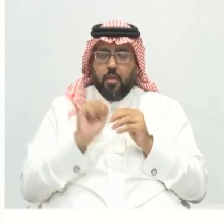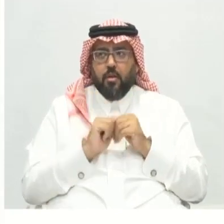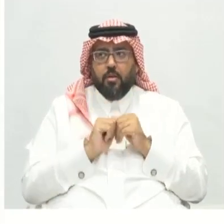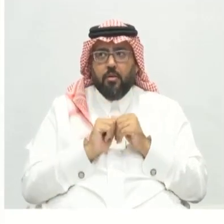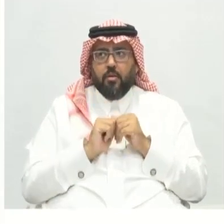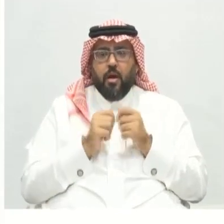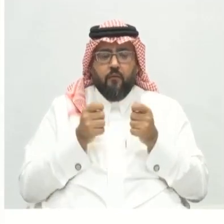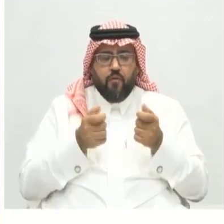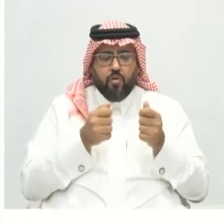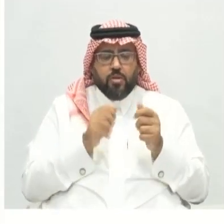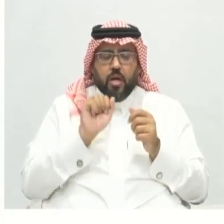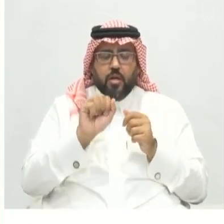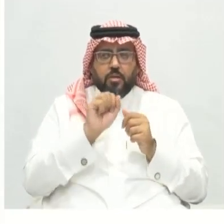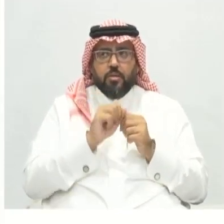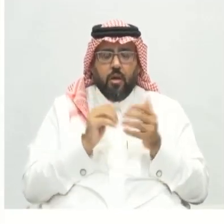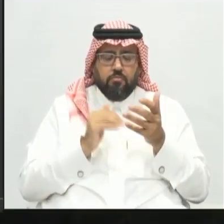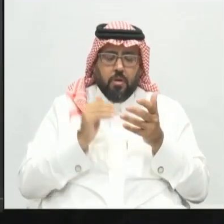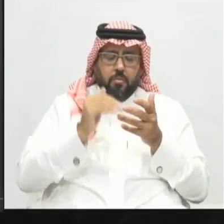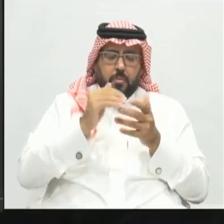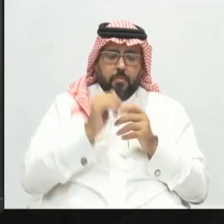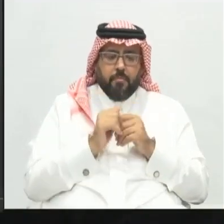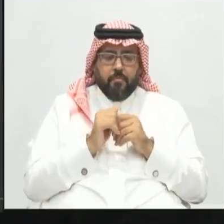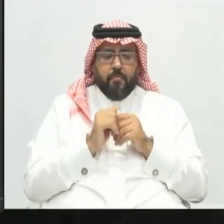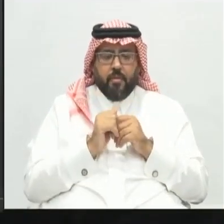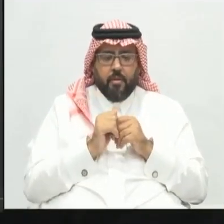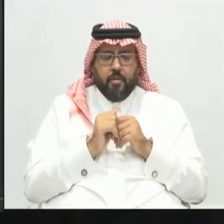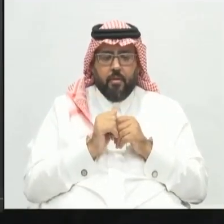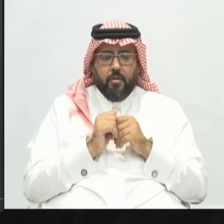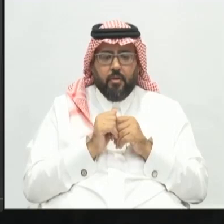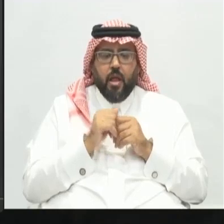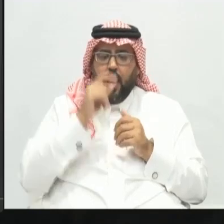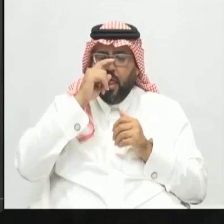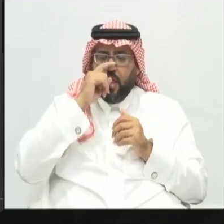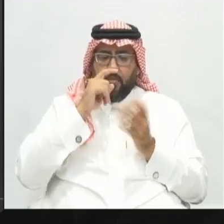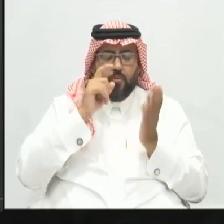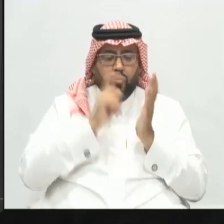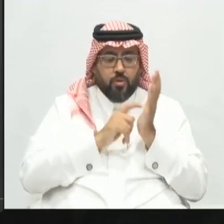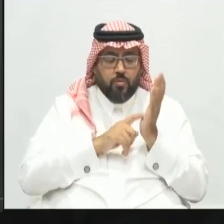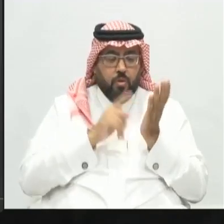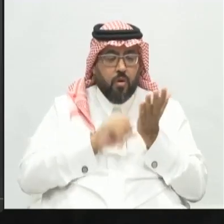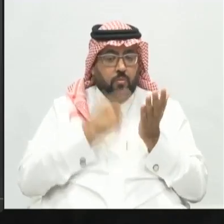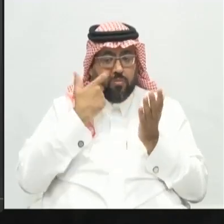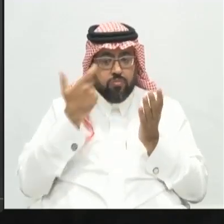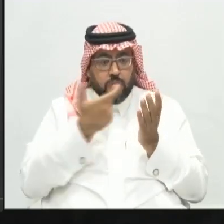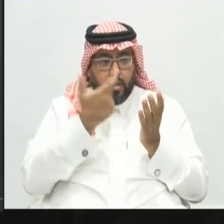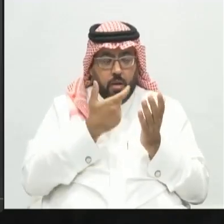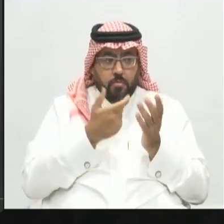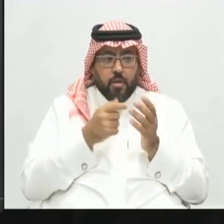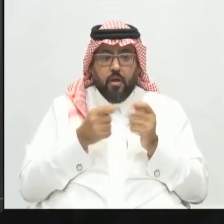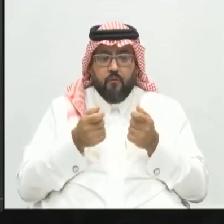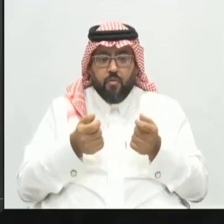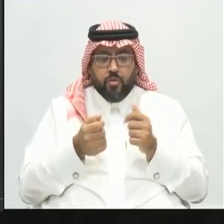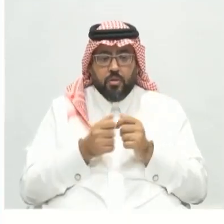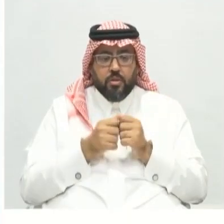ونفقات محدده لكل مرحله من مراحل المشروع ويجب مراقبه صرف هذه